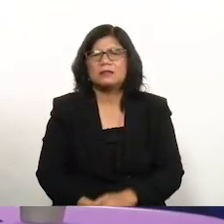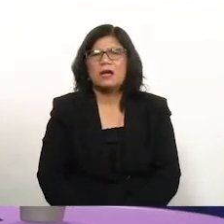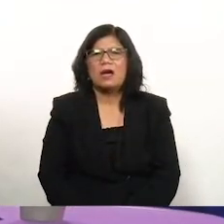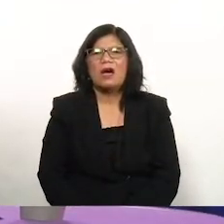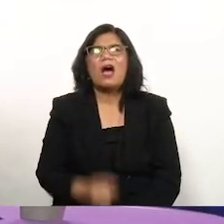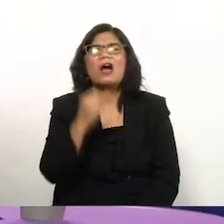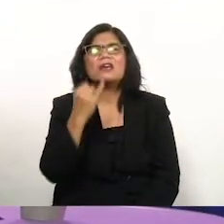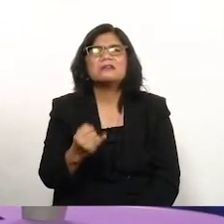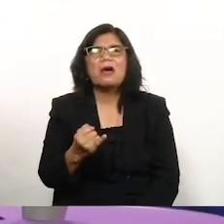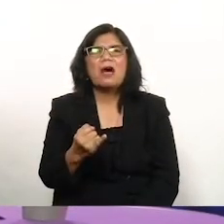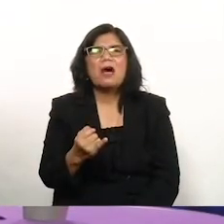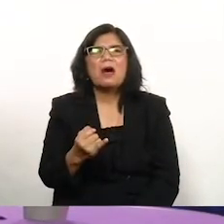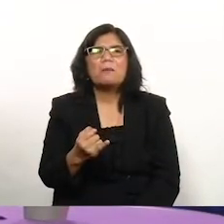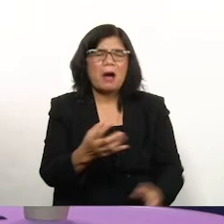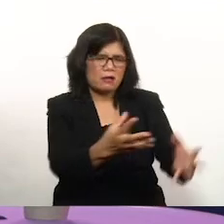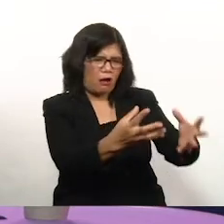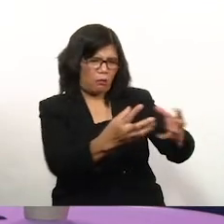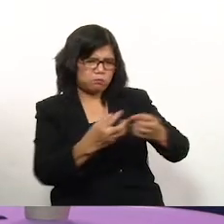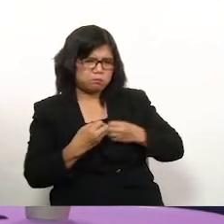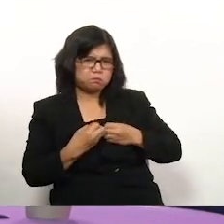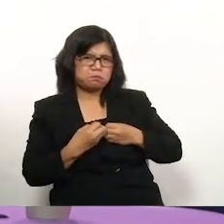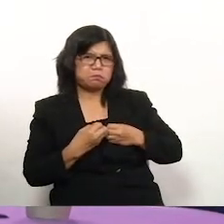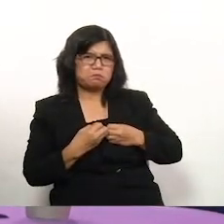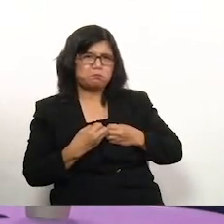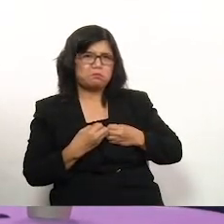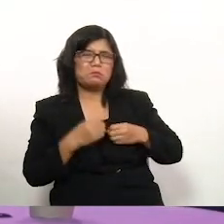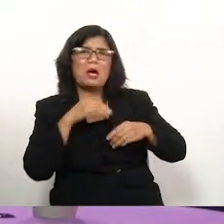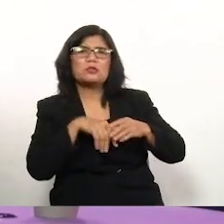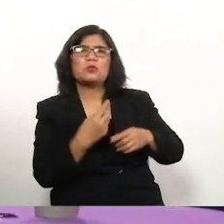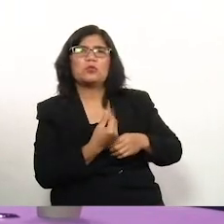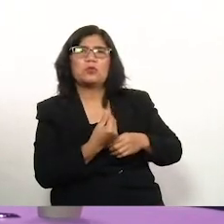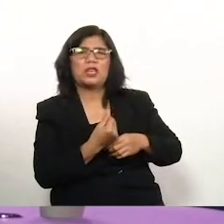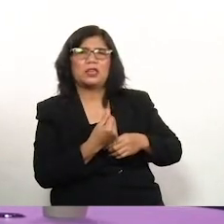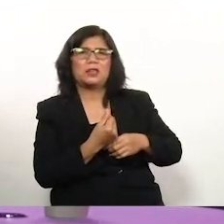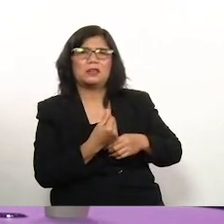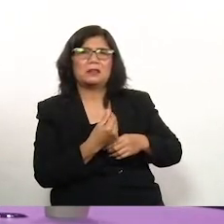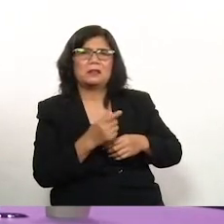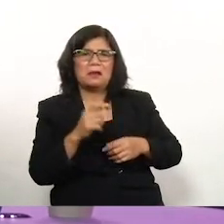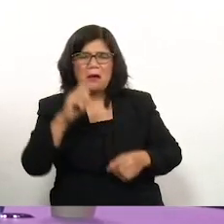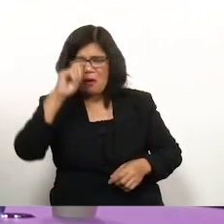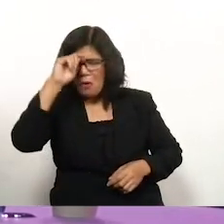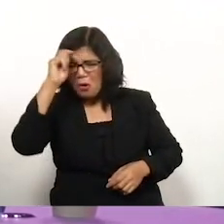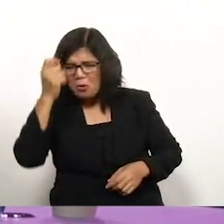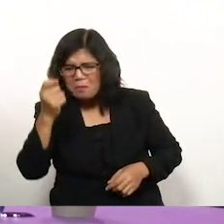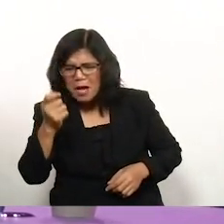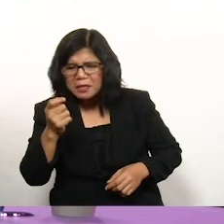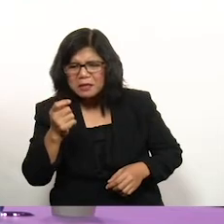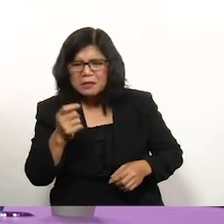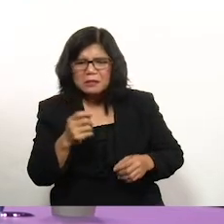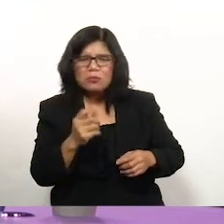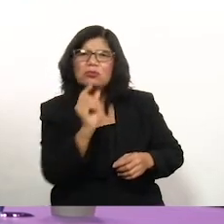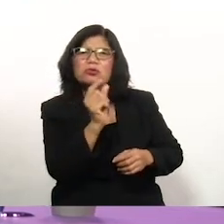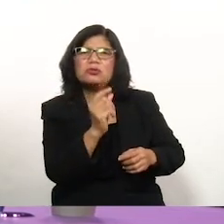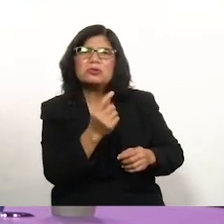the spear nya lebih banyak sumbangan yang masuk ke kita Hai Simpati lebih banyak masuk kepada